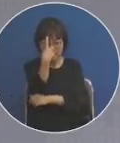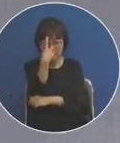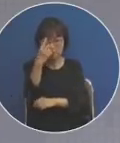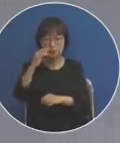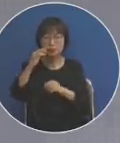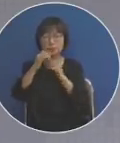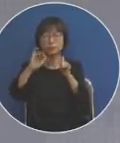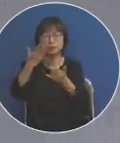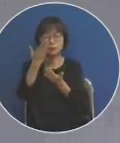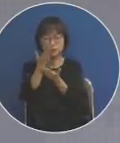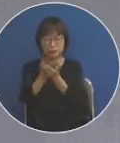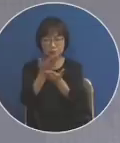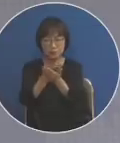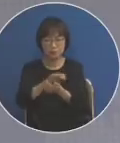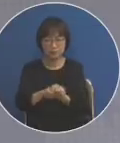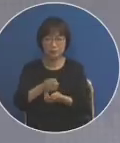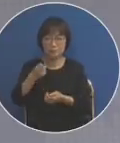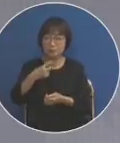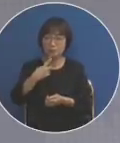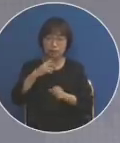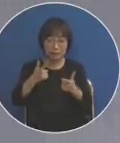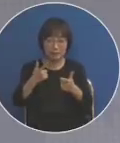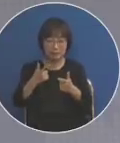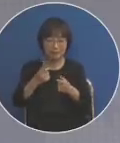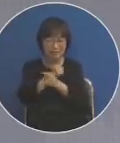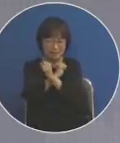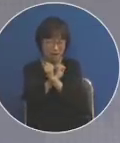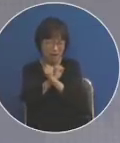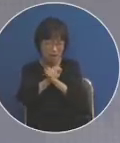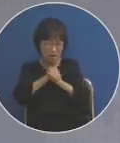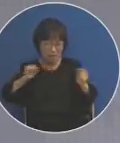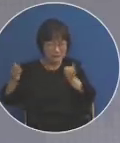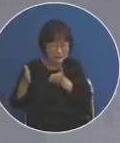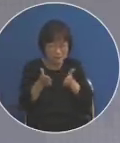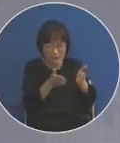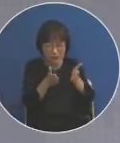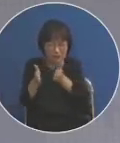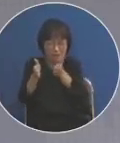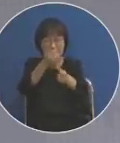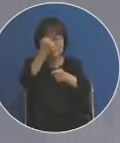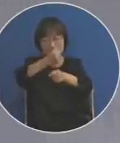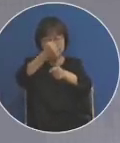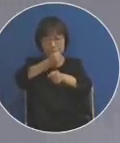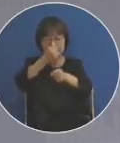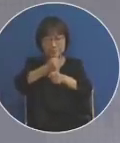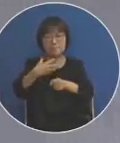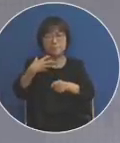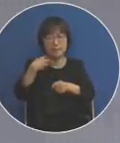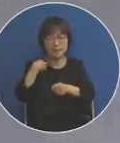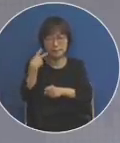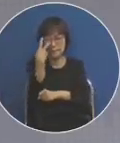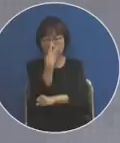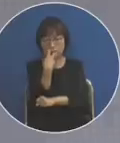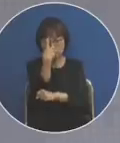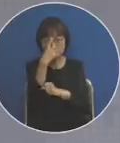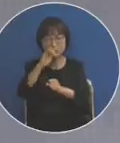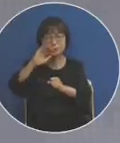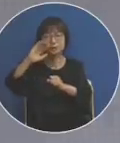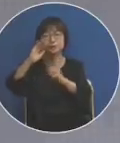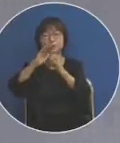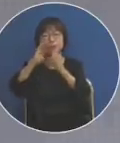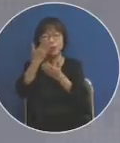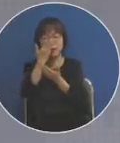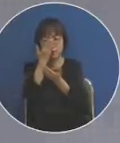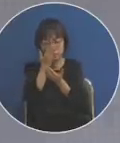그것으로 끝나는 것이 아니라 대로를 여는 파수꾼이 되게 해 주옵소서. And not just that, maybe we become the watchman that builds up the